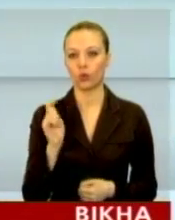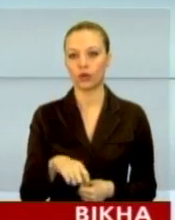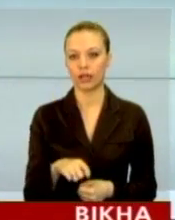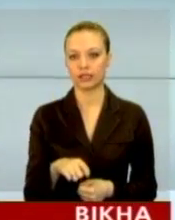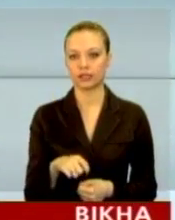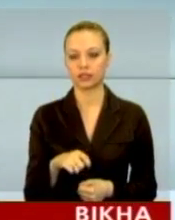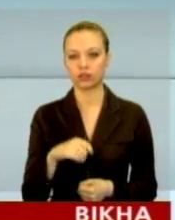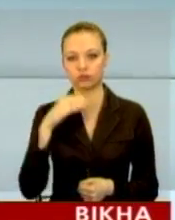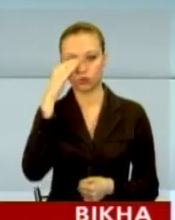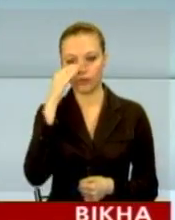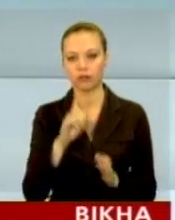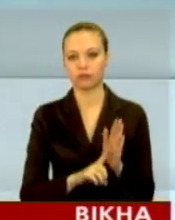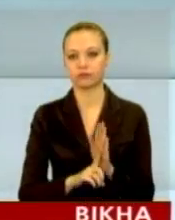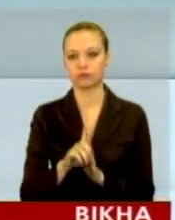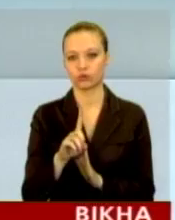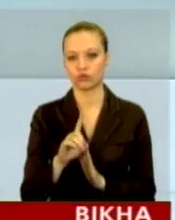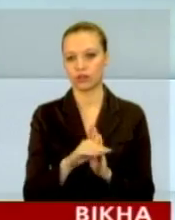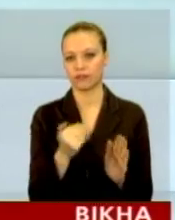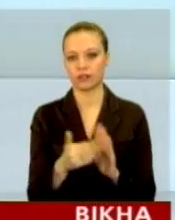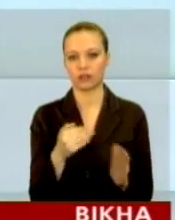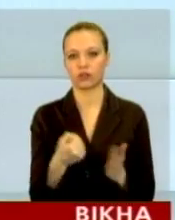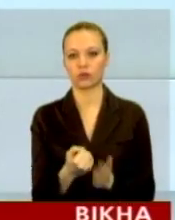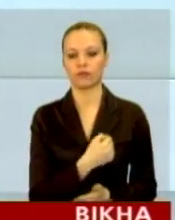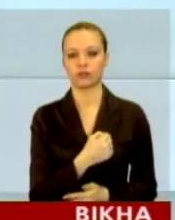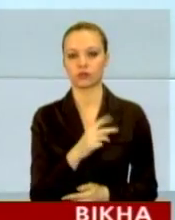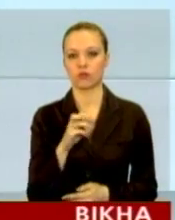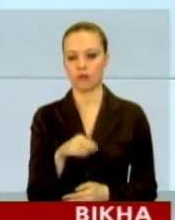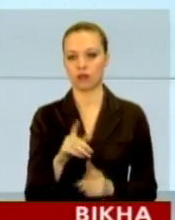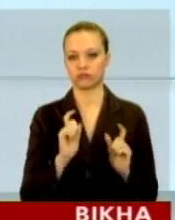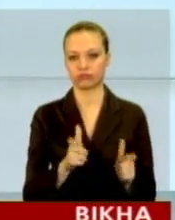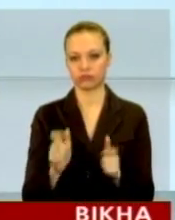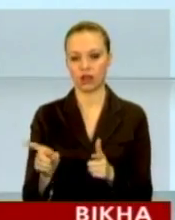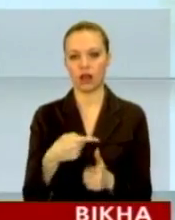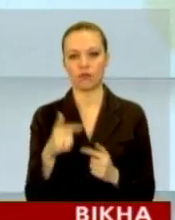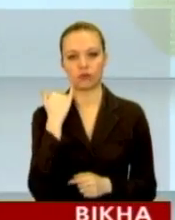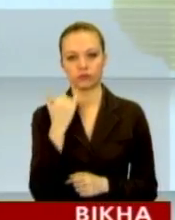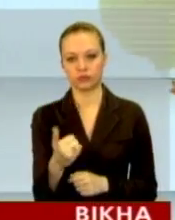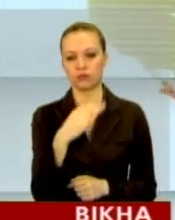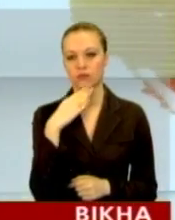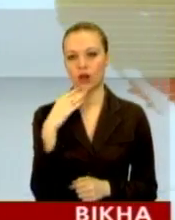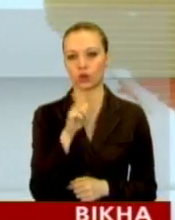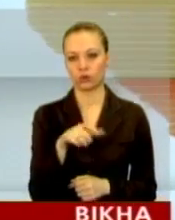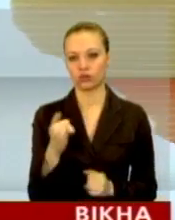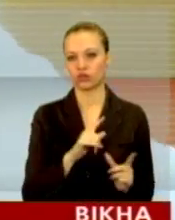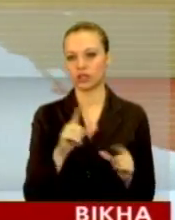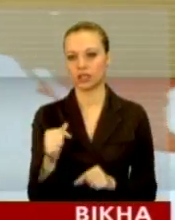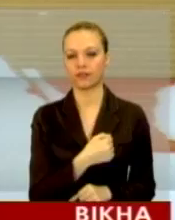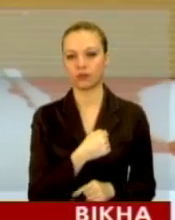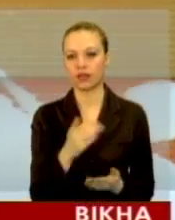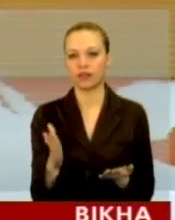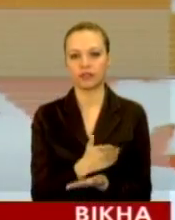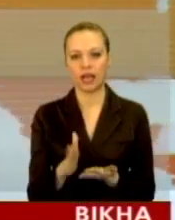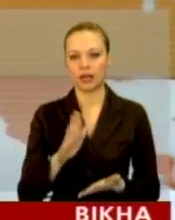Українських чоловіків почали викликати до військкоматів повістками або телефоном. Багато людей їдуть у військкомати взагалі